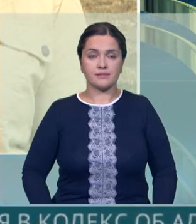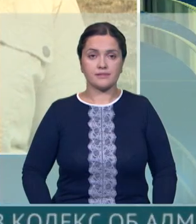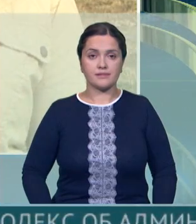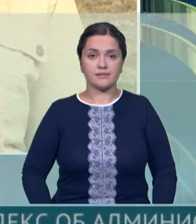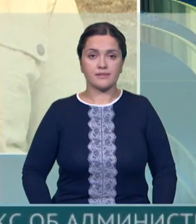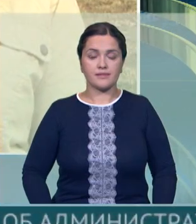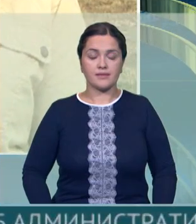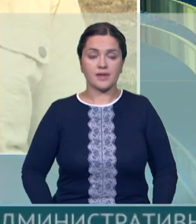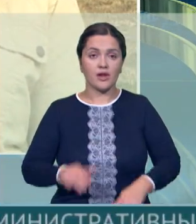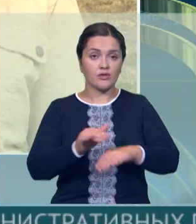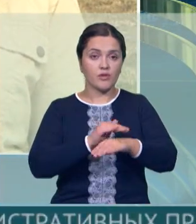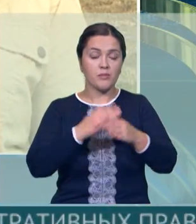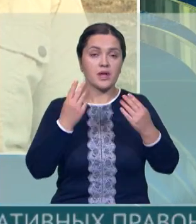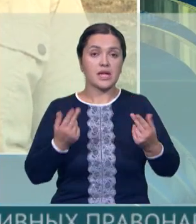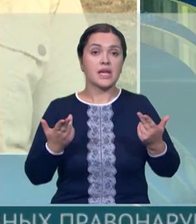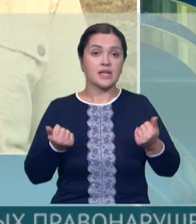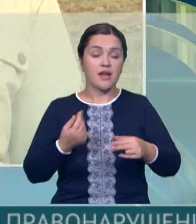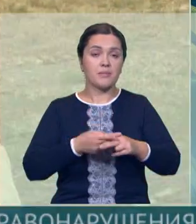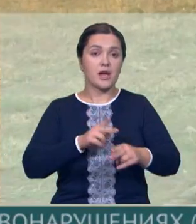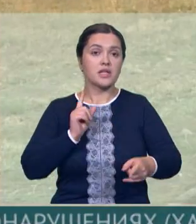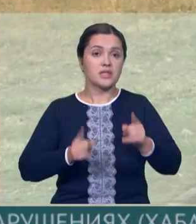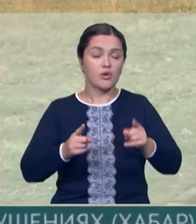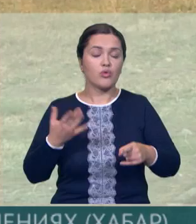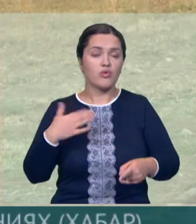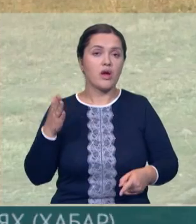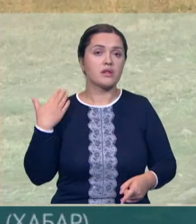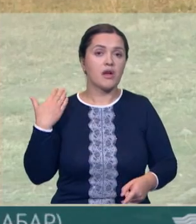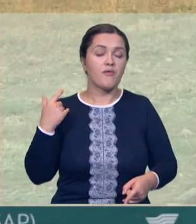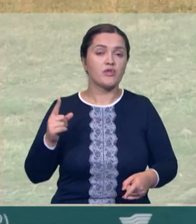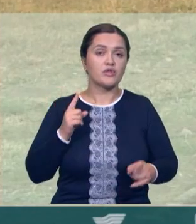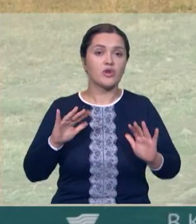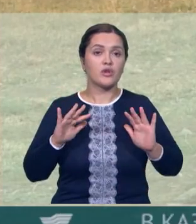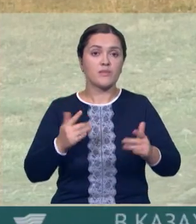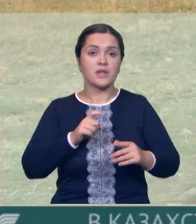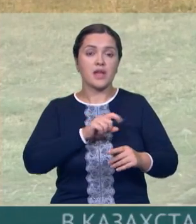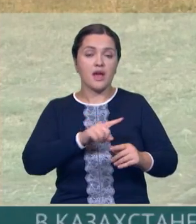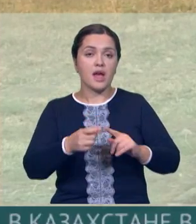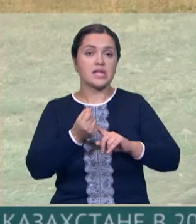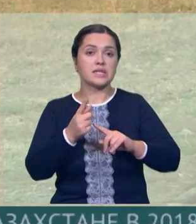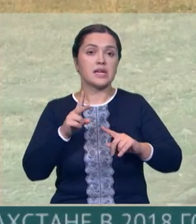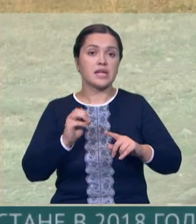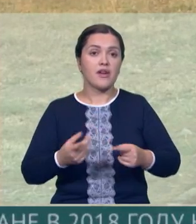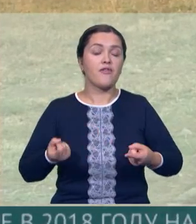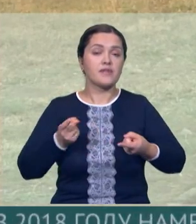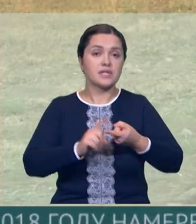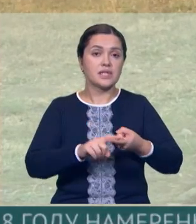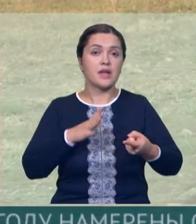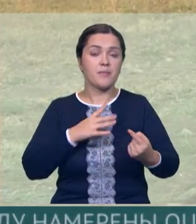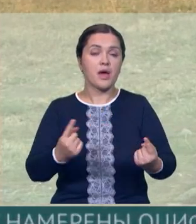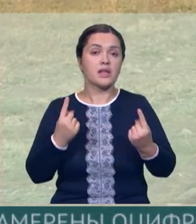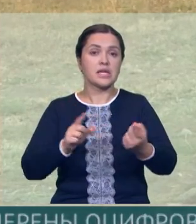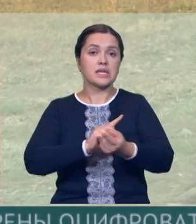Добрый день, Салтанат. Да, это действительно уже очень ожидаемое событие, ведь за последние 11 лет значительно